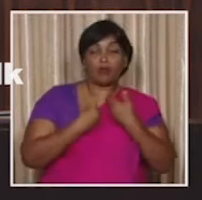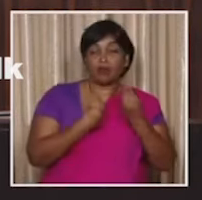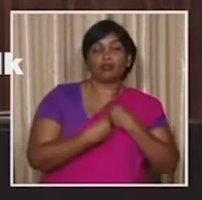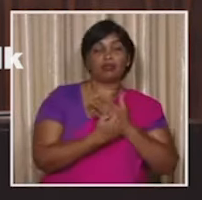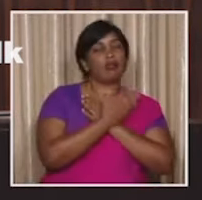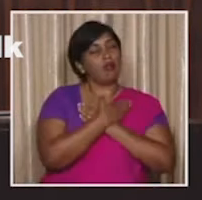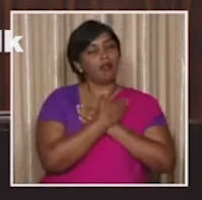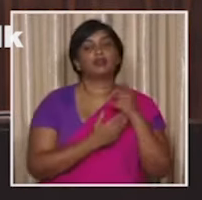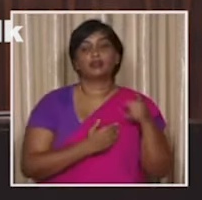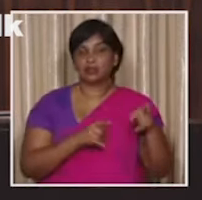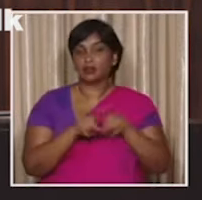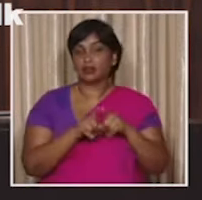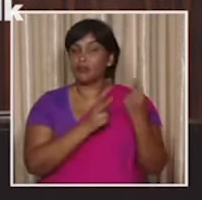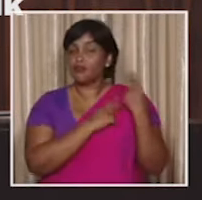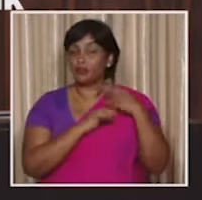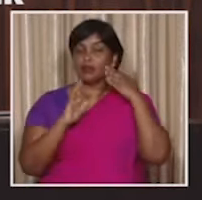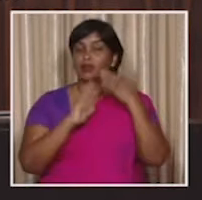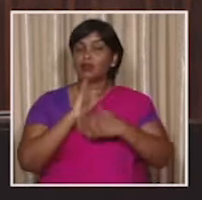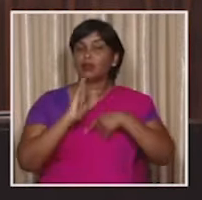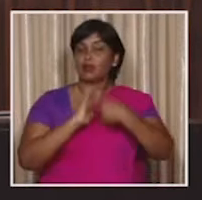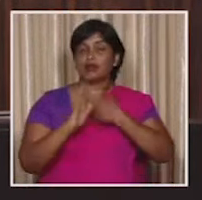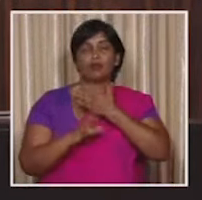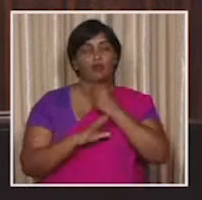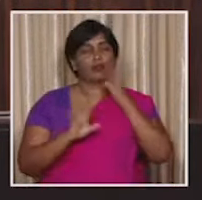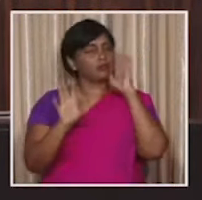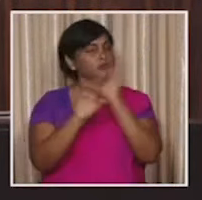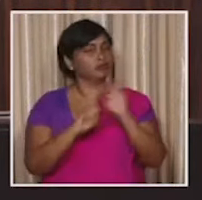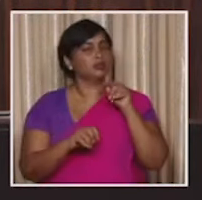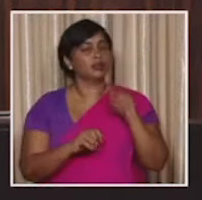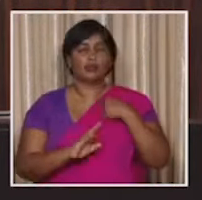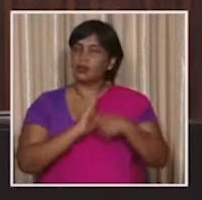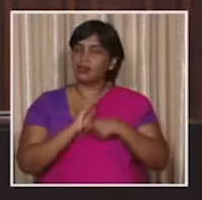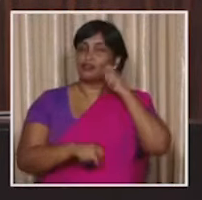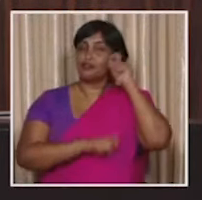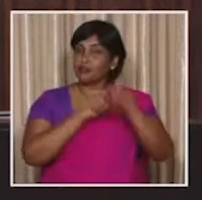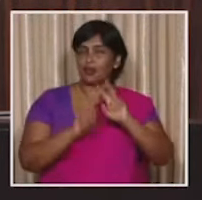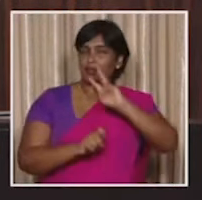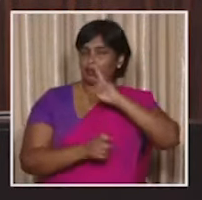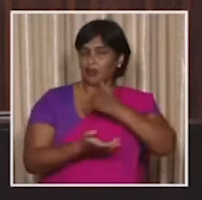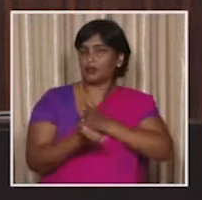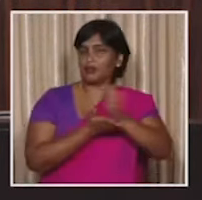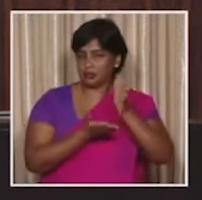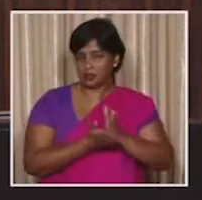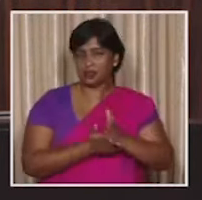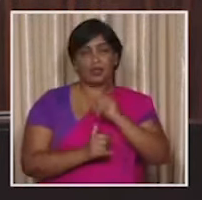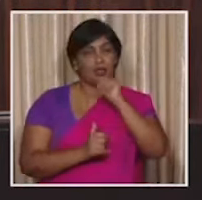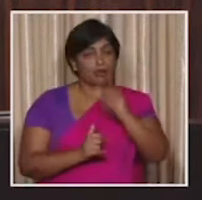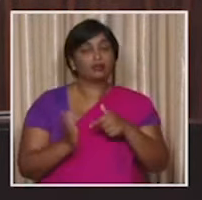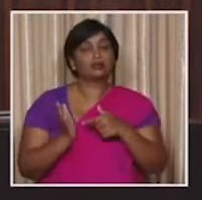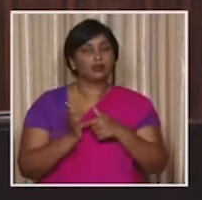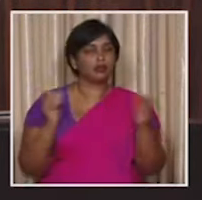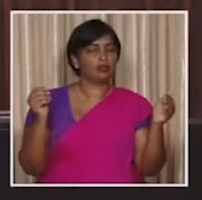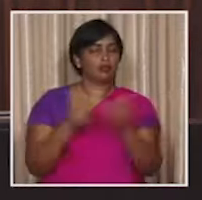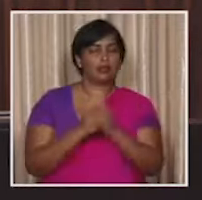ආදරය කරනවා. ඒ තනතුරු වෙනුවෙන් රටට අසත්‍ය ප්‍රකාශ කරනවා. රටත් ජනතාවත් රවට්ටනවා. යථාර්ථයට